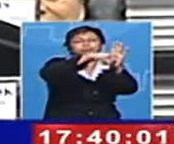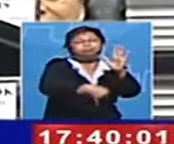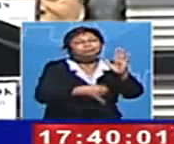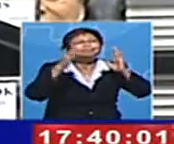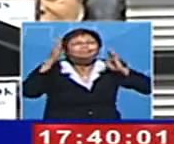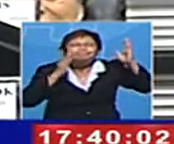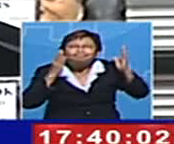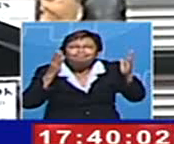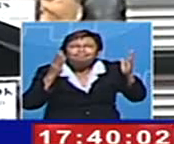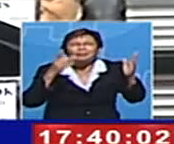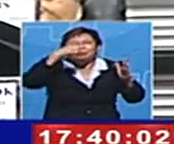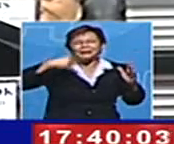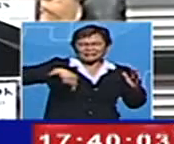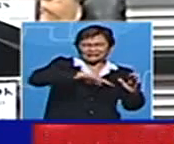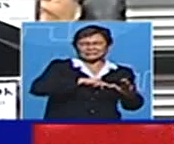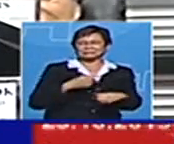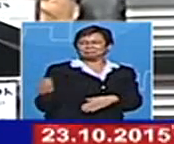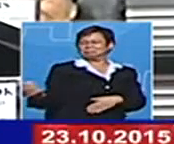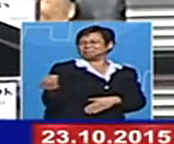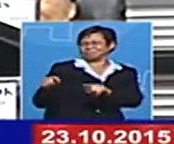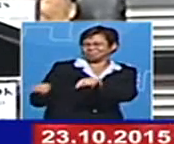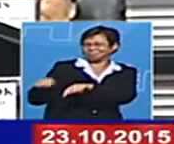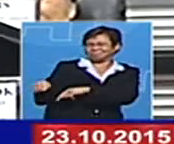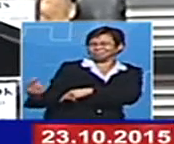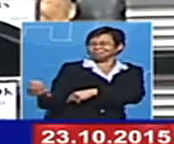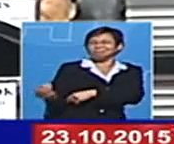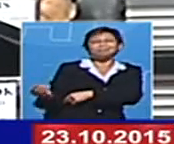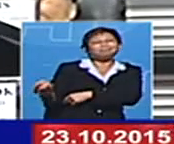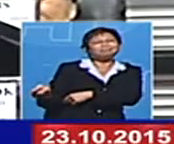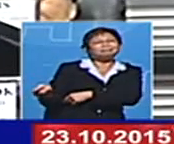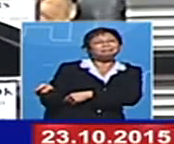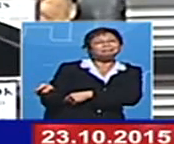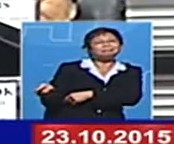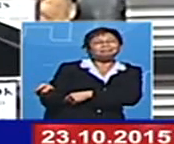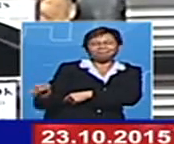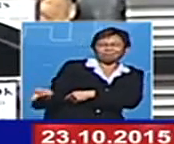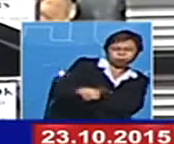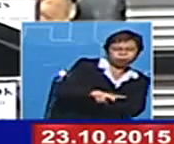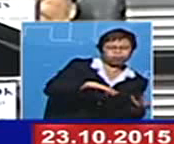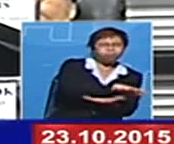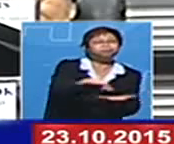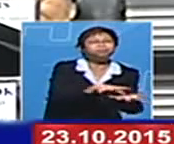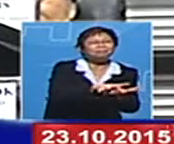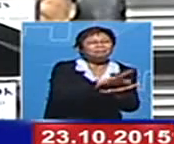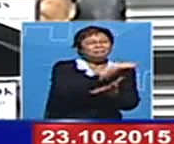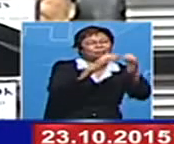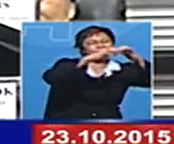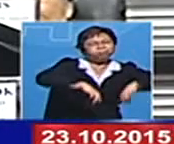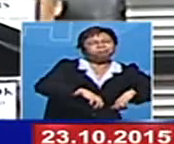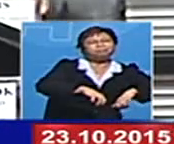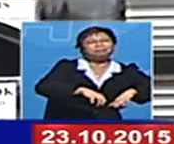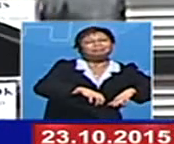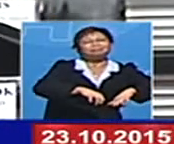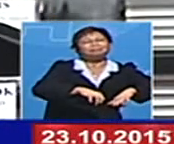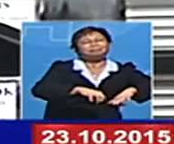kita perbuatan segelintir pihak ini akan hanya memperperandakan sampai boleh memusnahkan